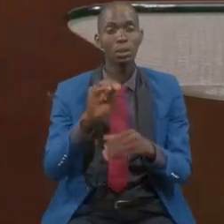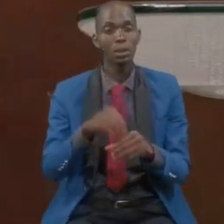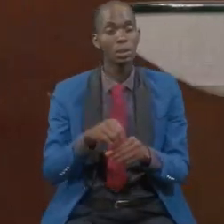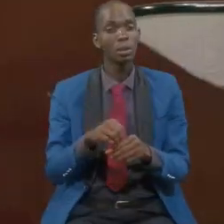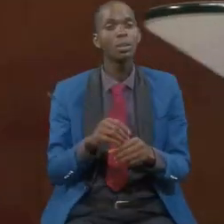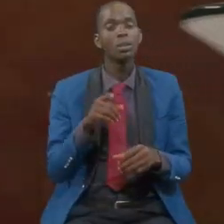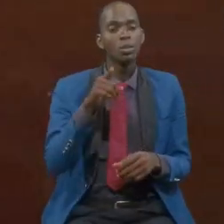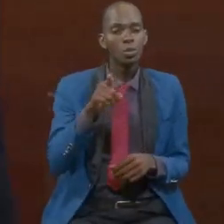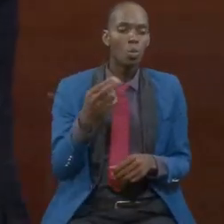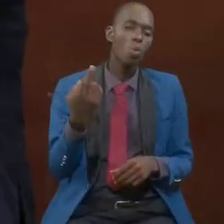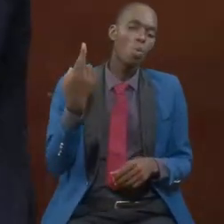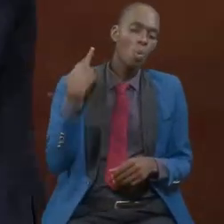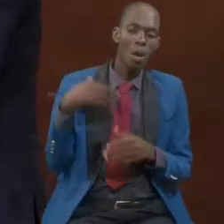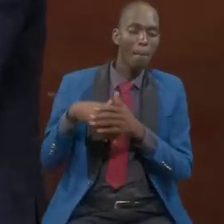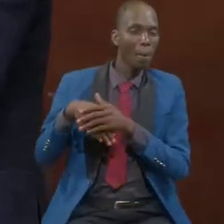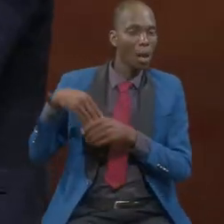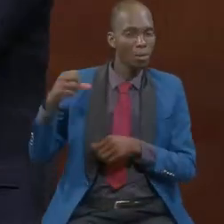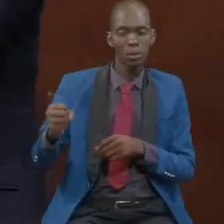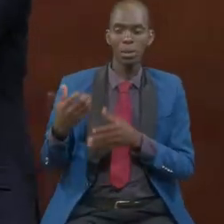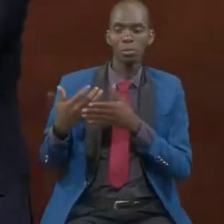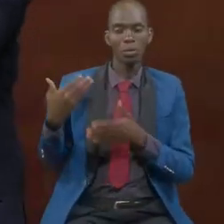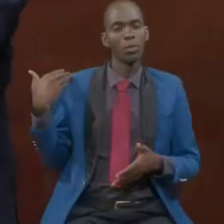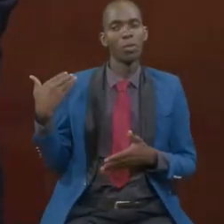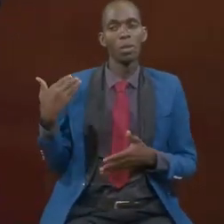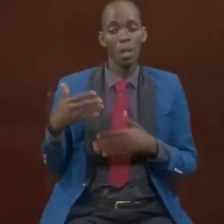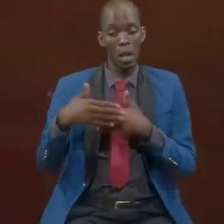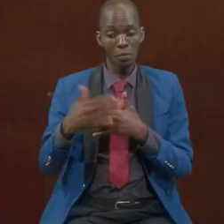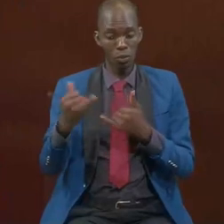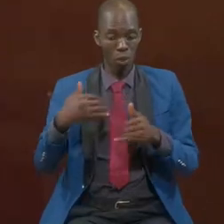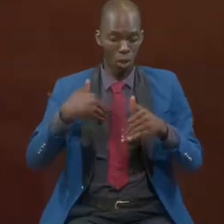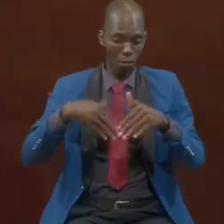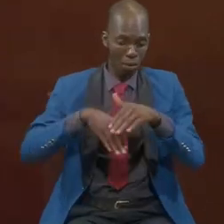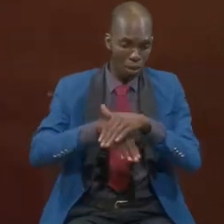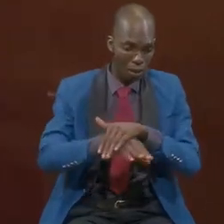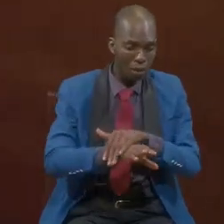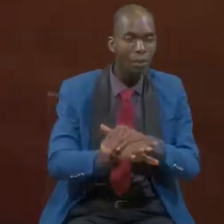Vous êtes entré par la porte. Vous étiez dehors. Après être entré,